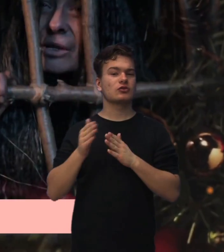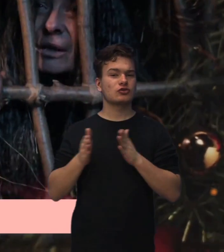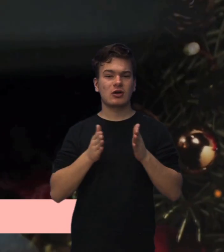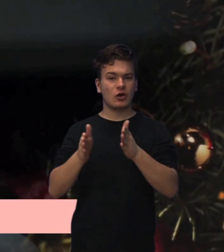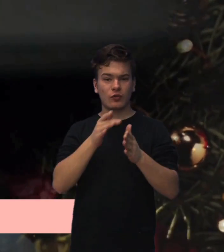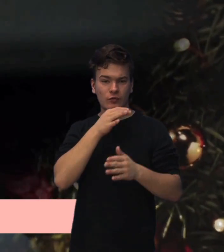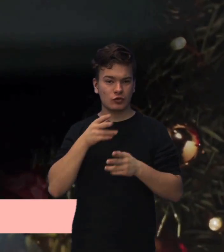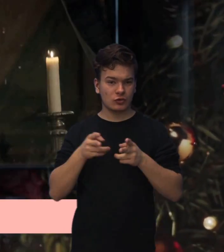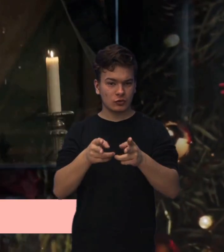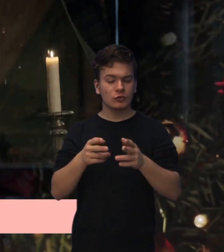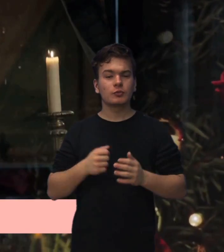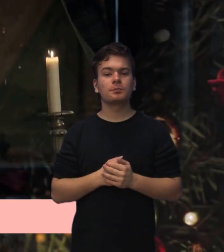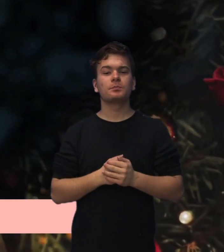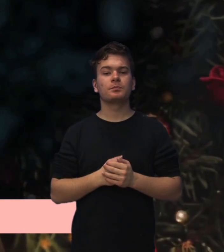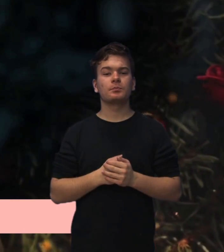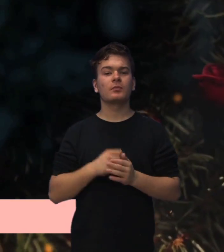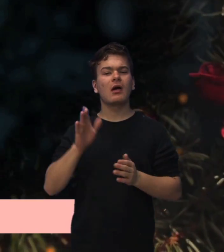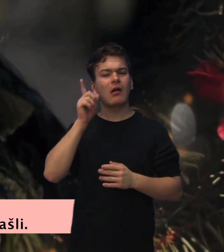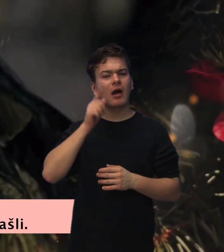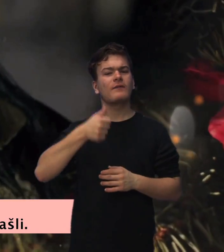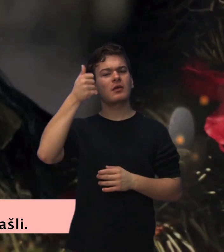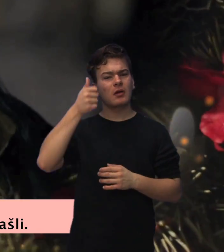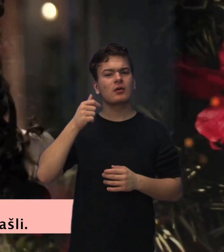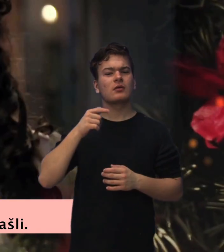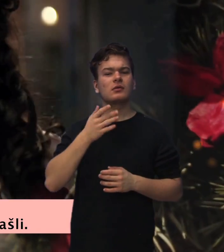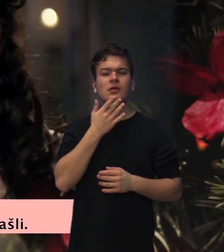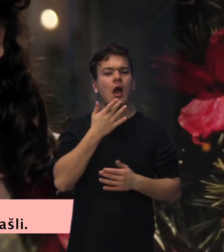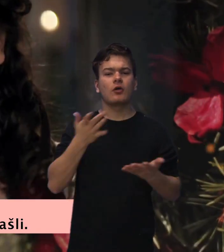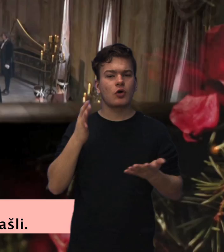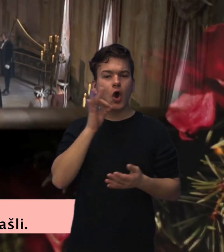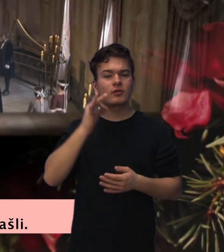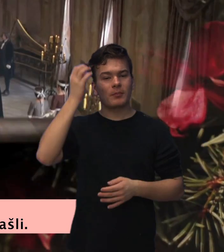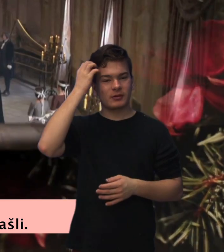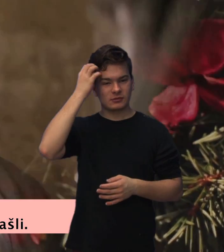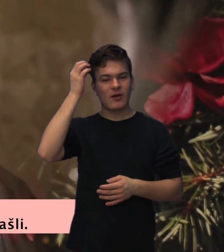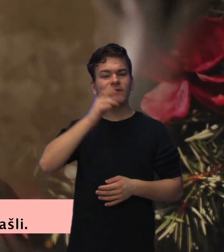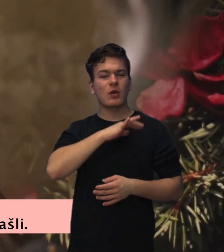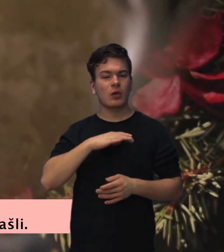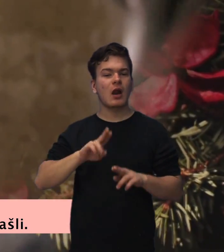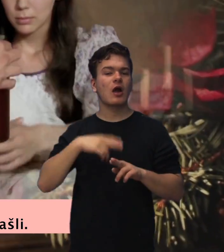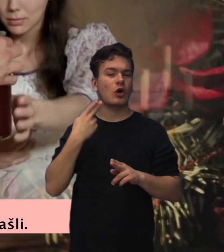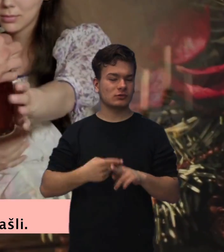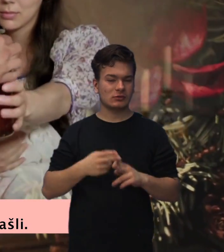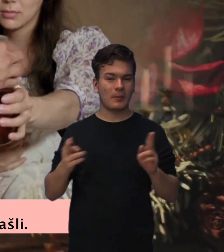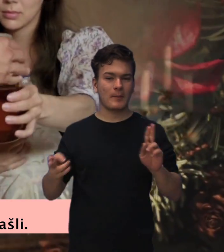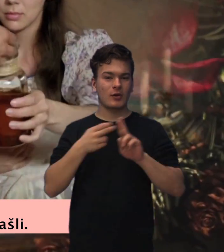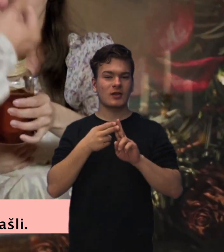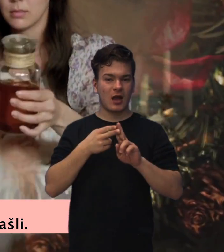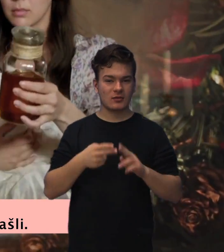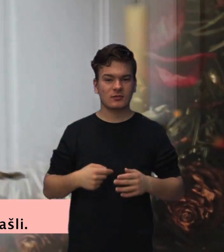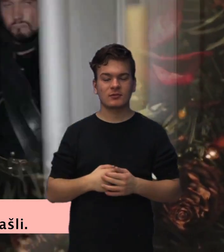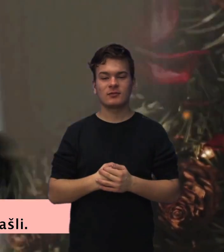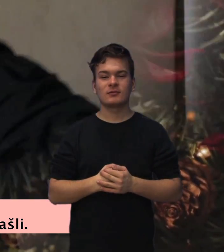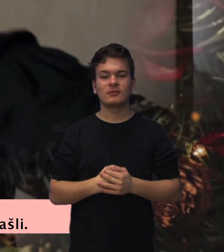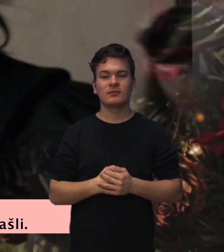věneček tě přivedl Takže si vás musím vzít Svatojánský věneček Možná tomu nebudete věřit Ale já vás mám